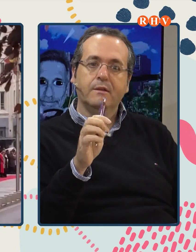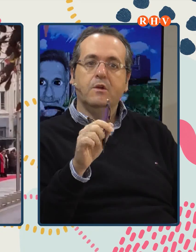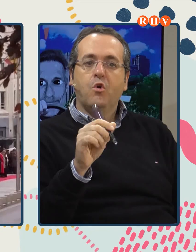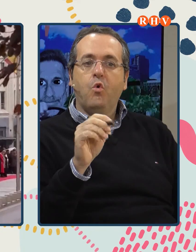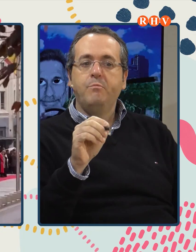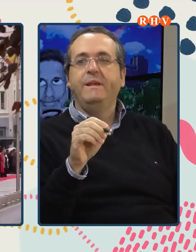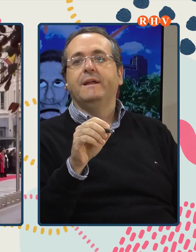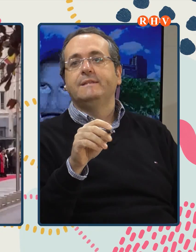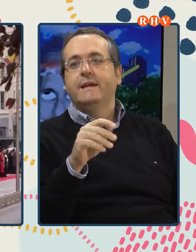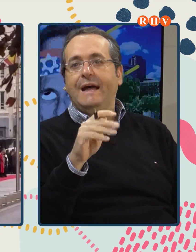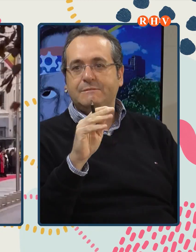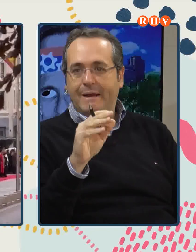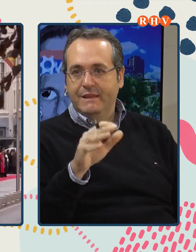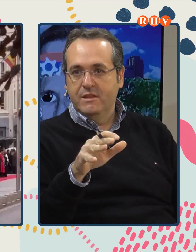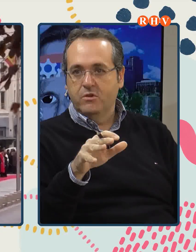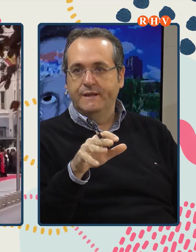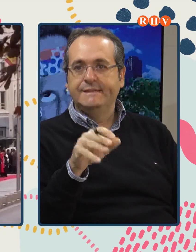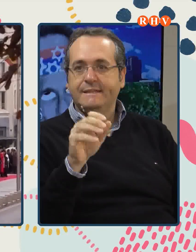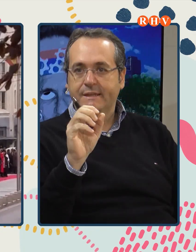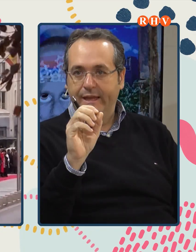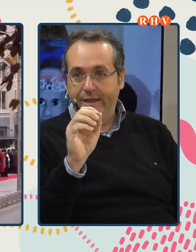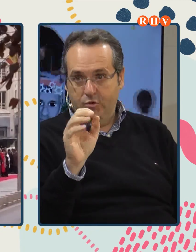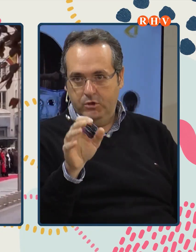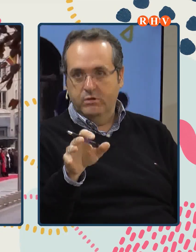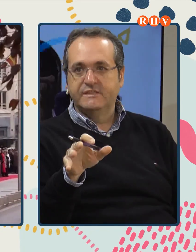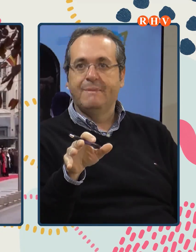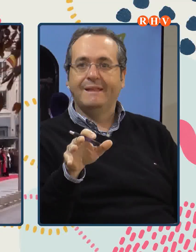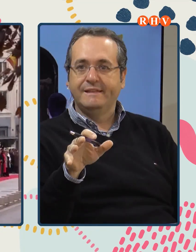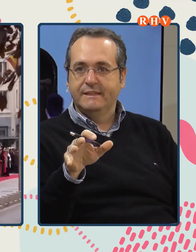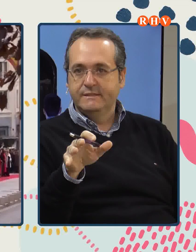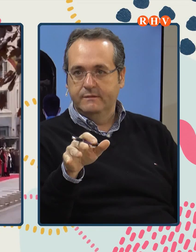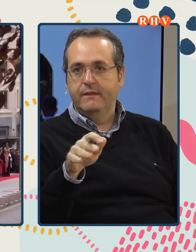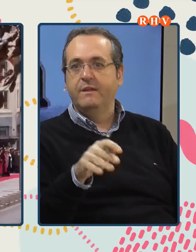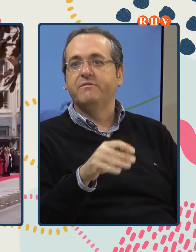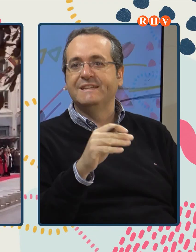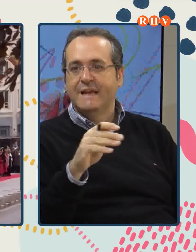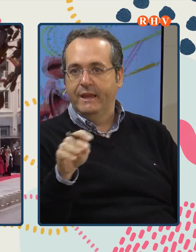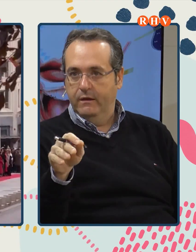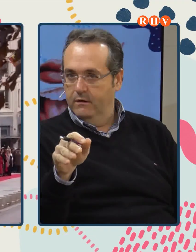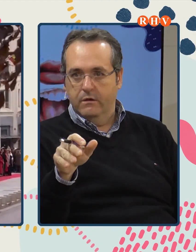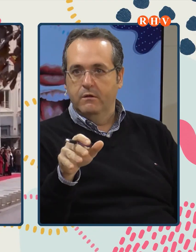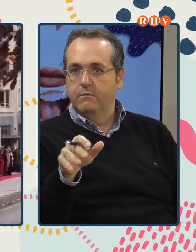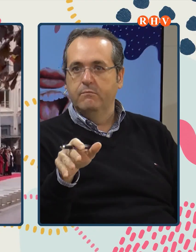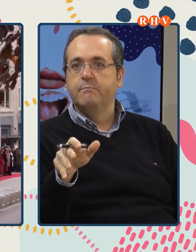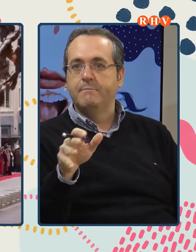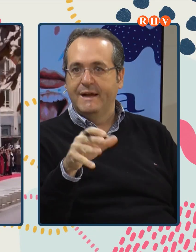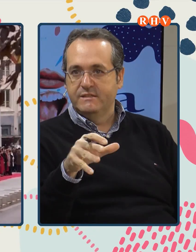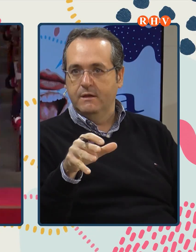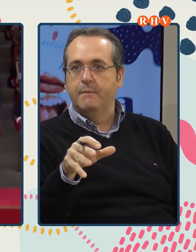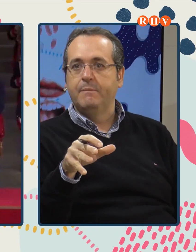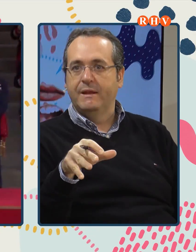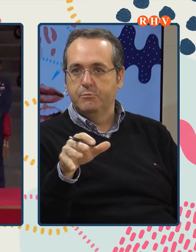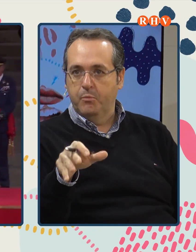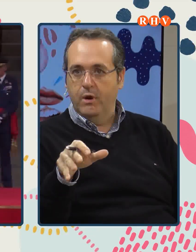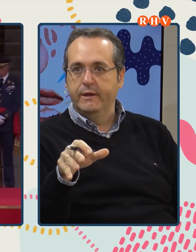donat un missatge als partits nacionalistes i sobretot als separatistes de dir fins aquí, me'n vaig